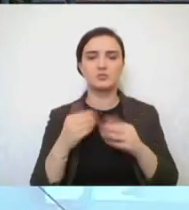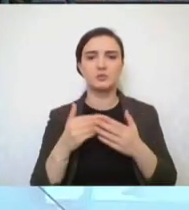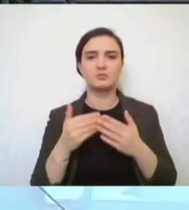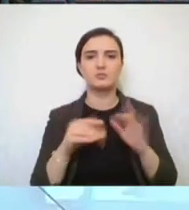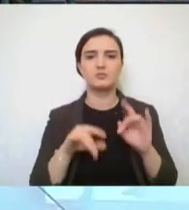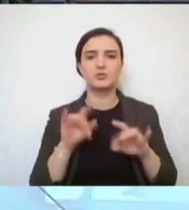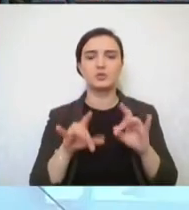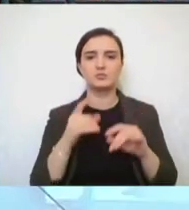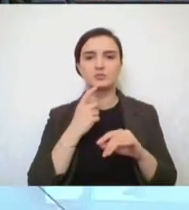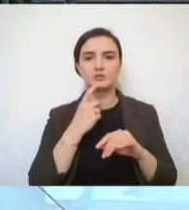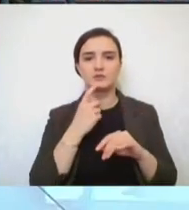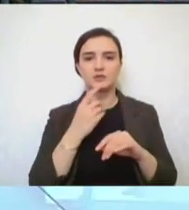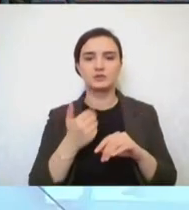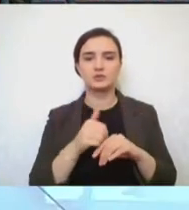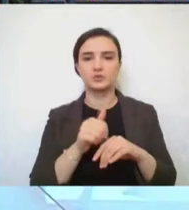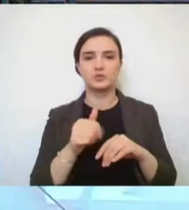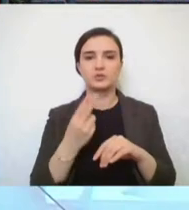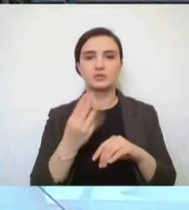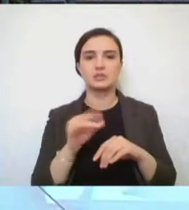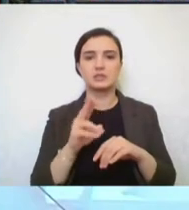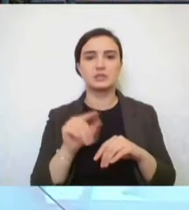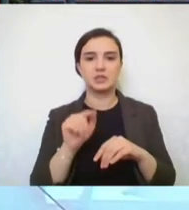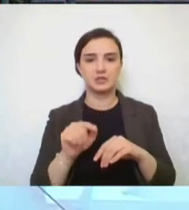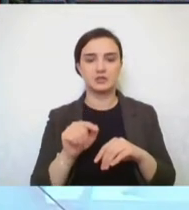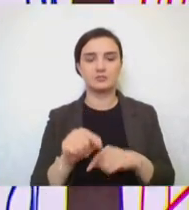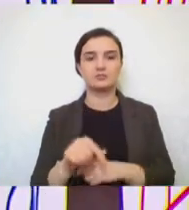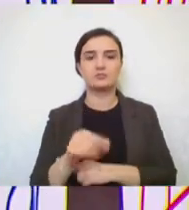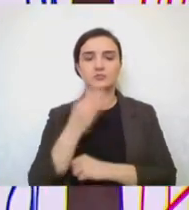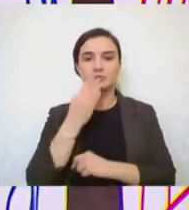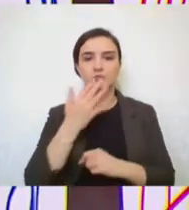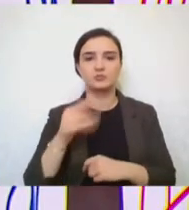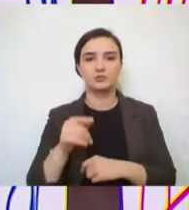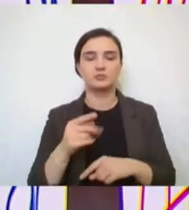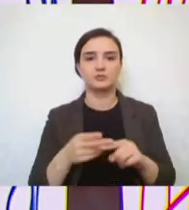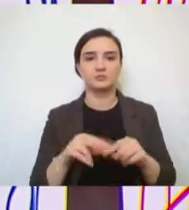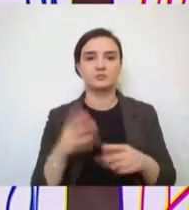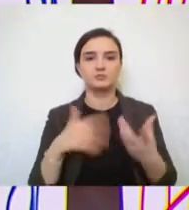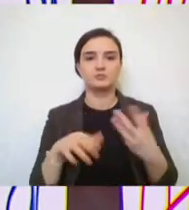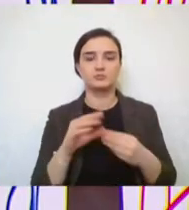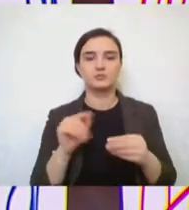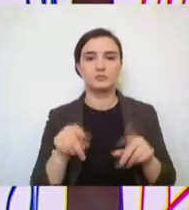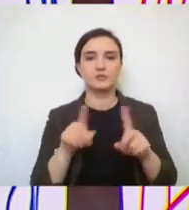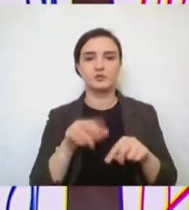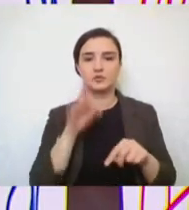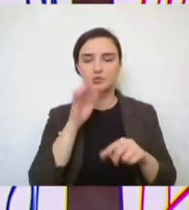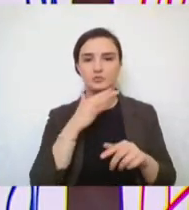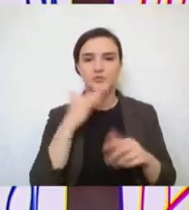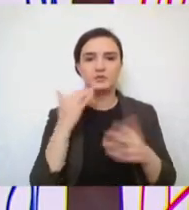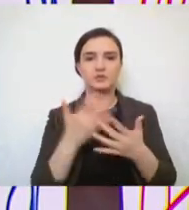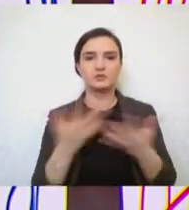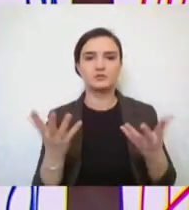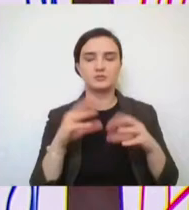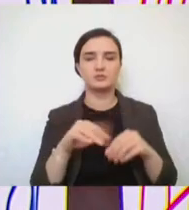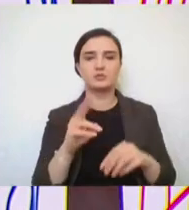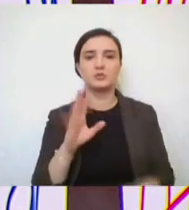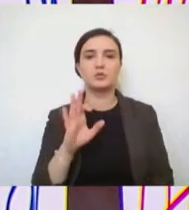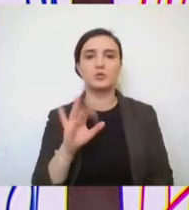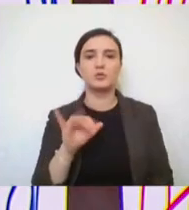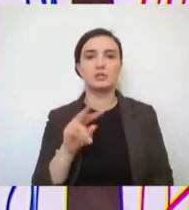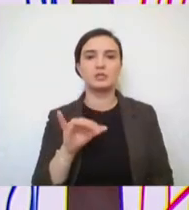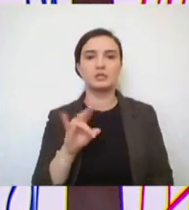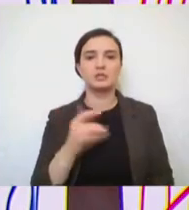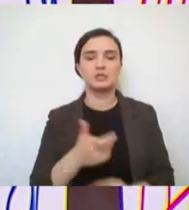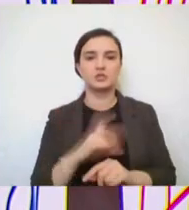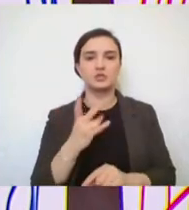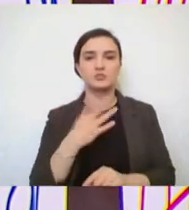კვერცხი, როგორც ცილოვანი წყარო პროდუქტების, რომელიც ამავე დროს დიდი რაოდენობით ქოლინ შეიცავს და ძალიან ჭირდება ჩვენ